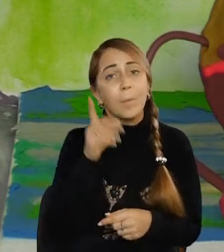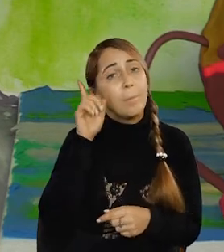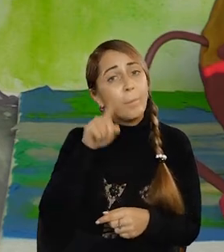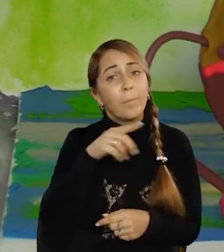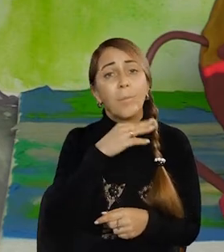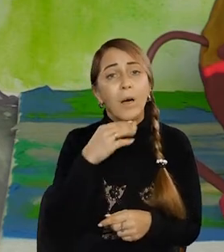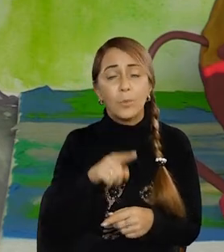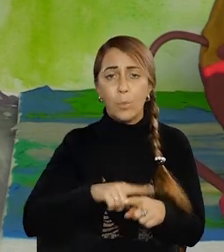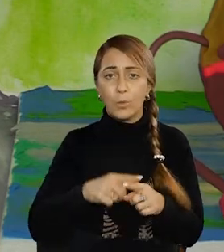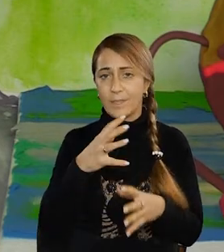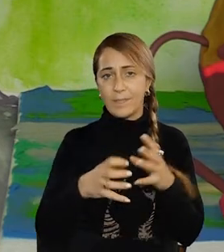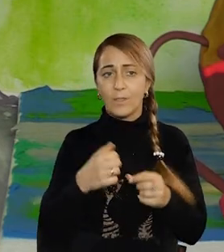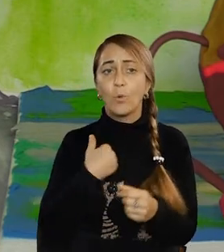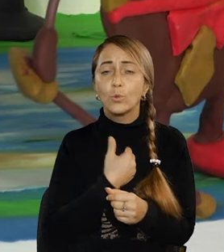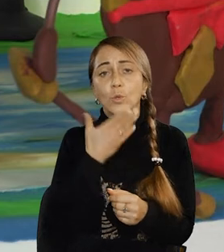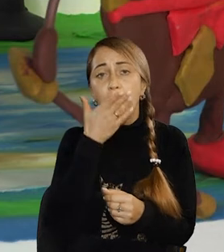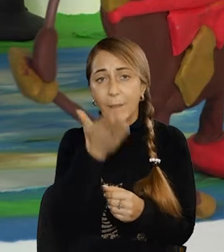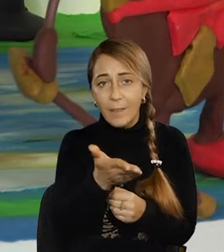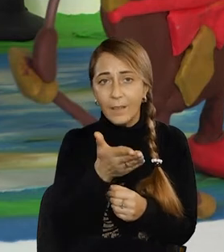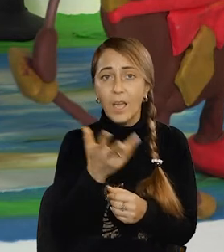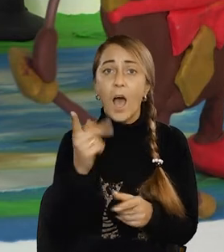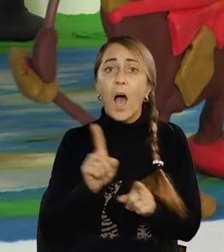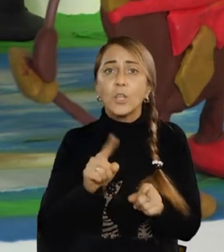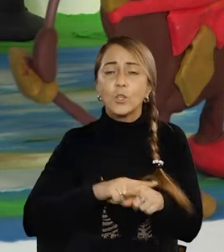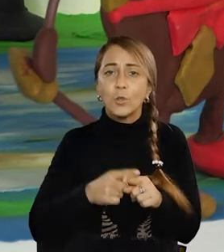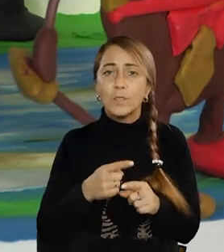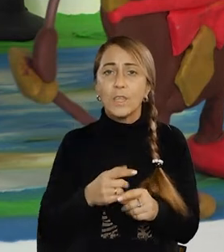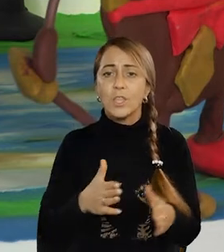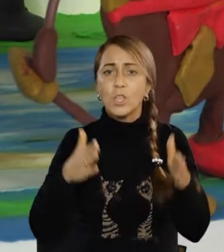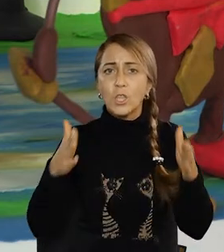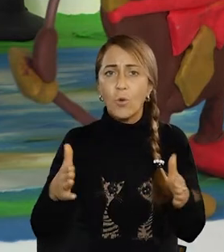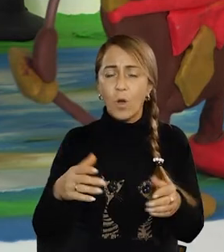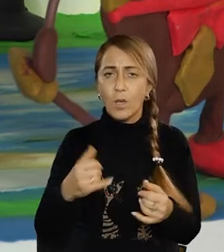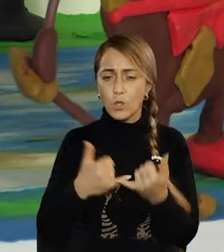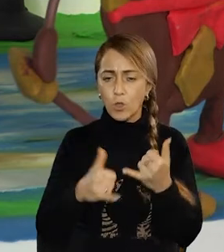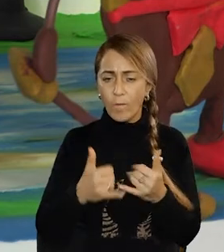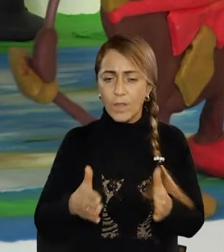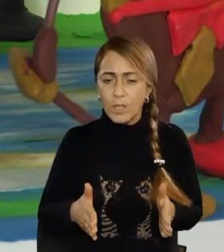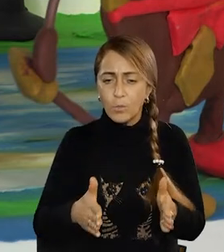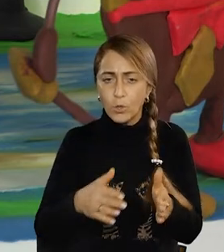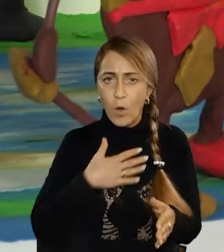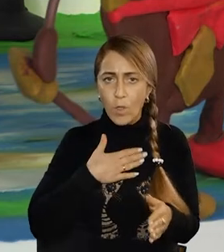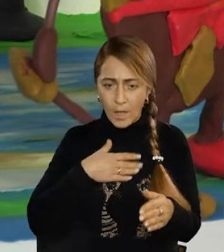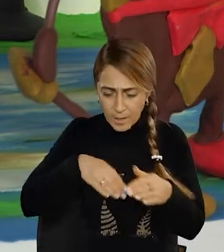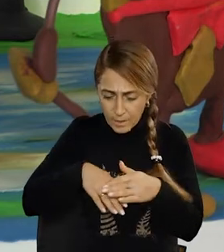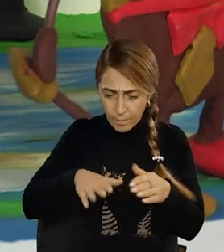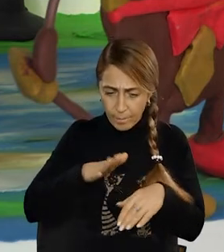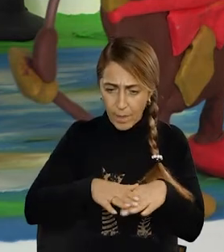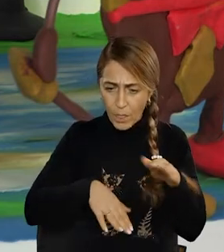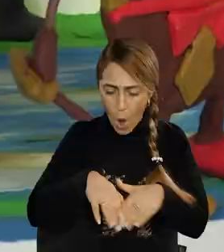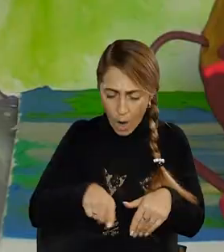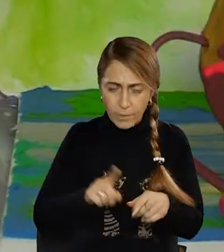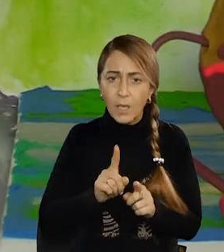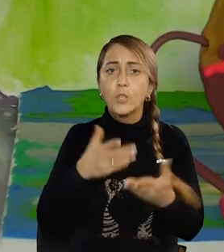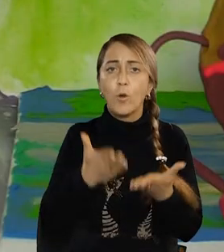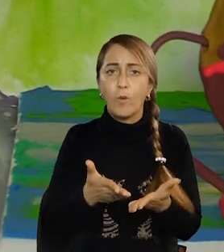про цей світ. Тому хочу запитати, а що це за широка жовта смужка в нас під ногами? Для чого